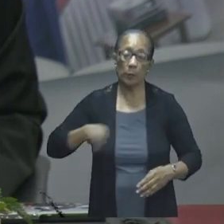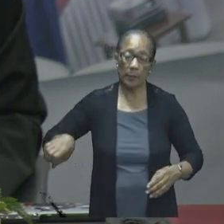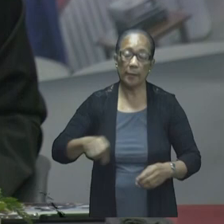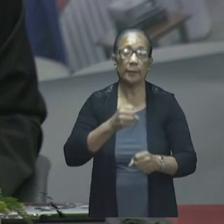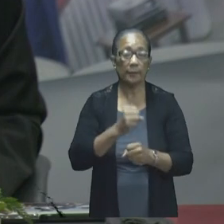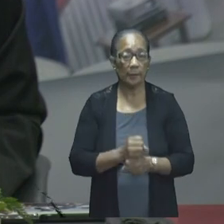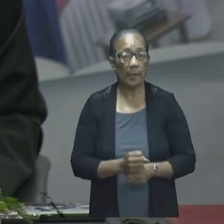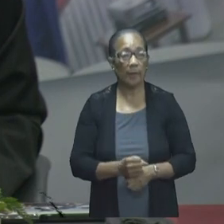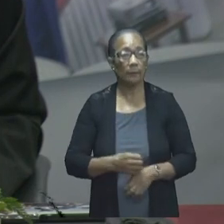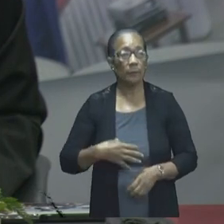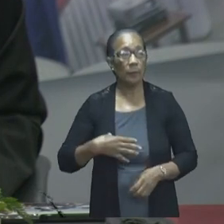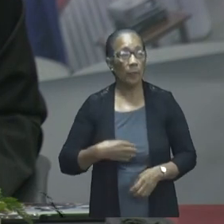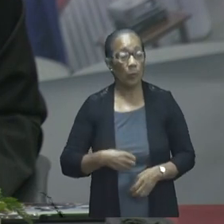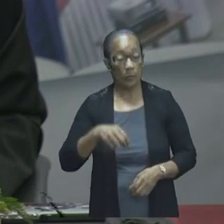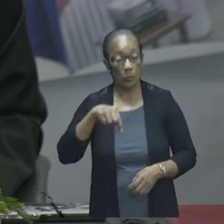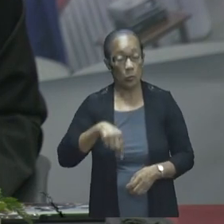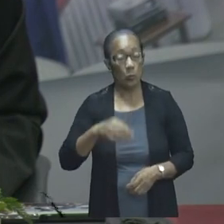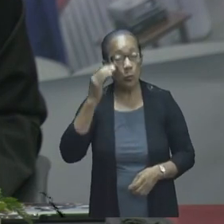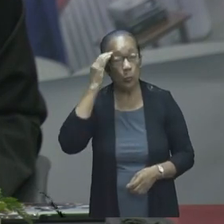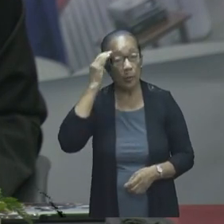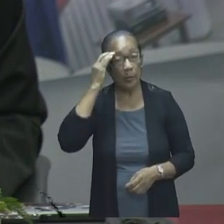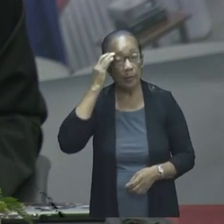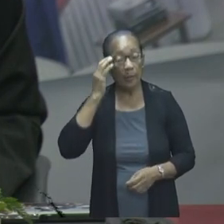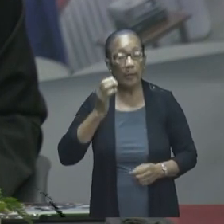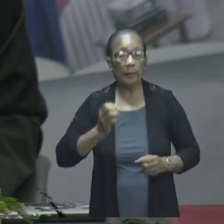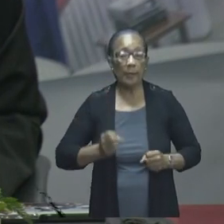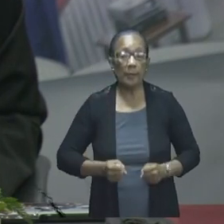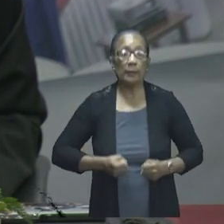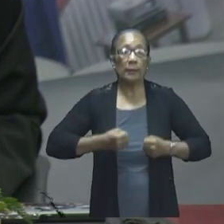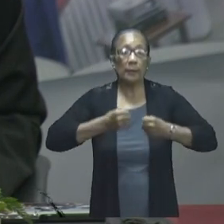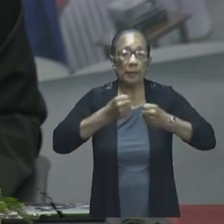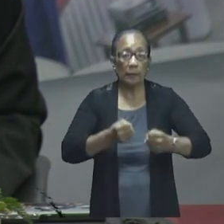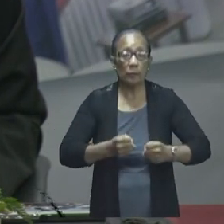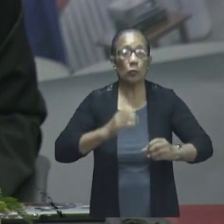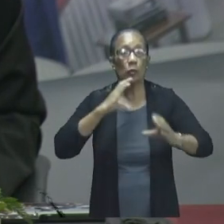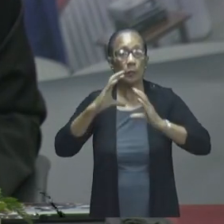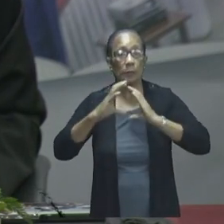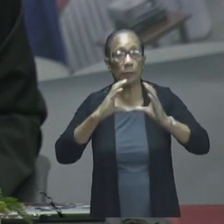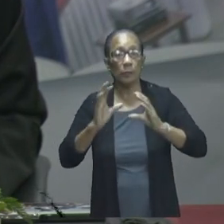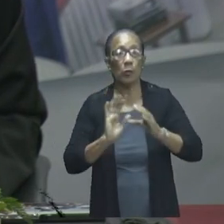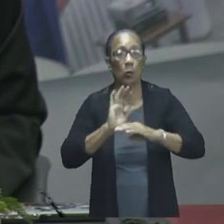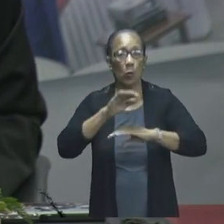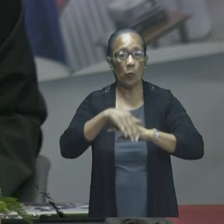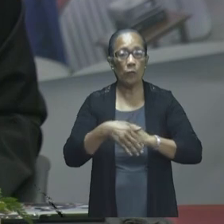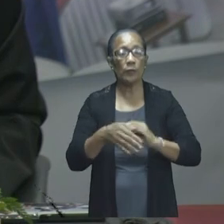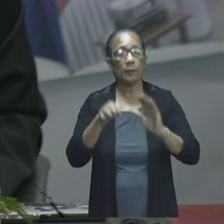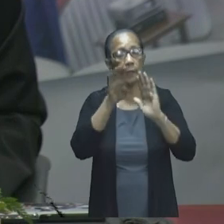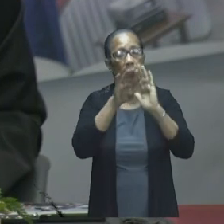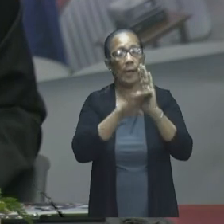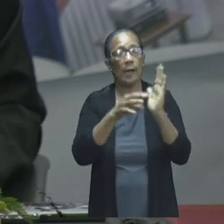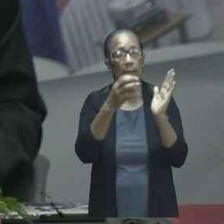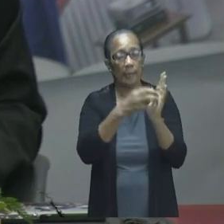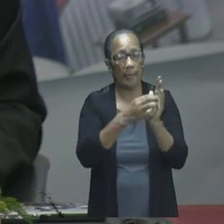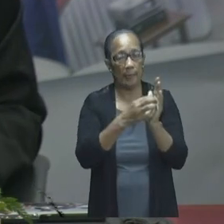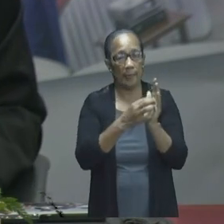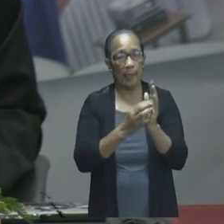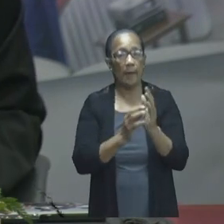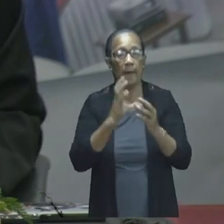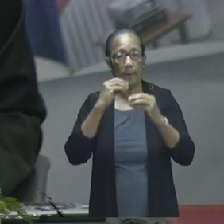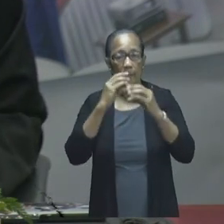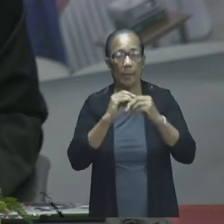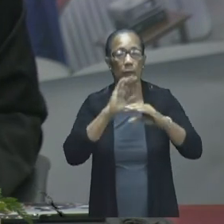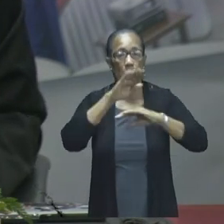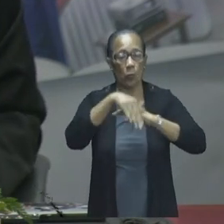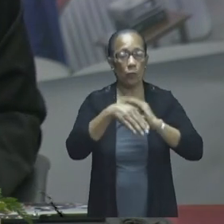wat je hebt is namelijk dat er hier intensieve communiceert wordt met betrekking tot die agenda met betrekking tot het